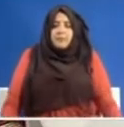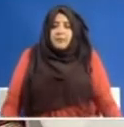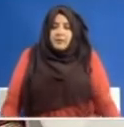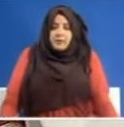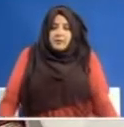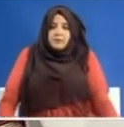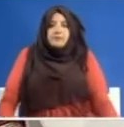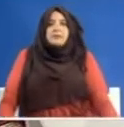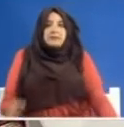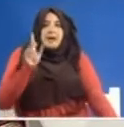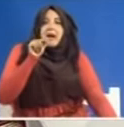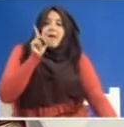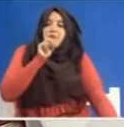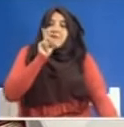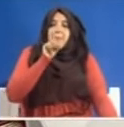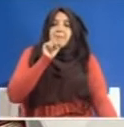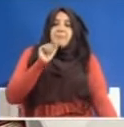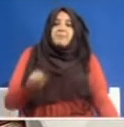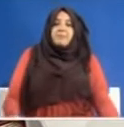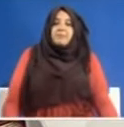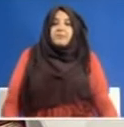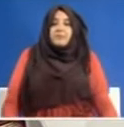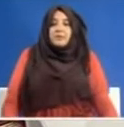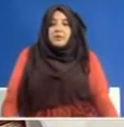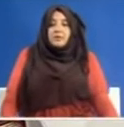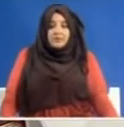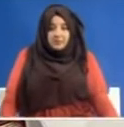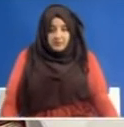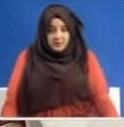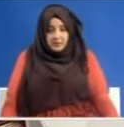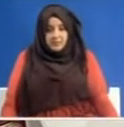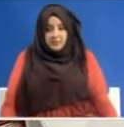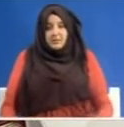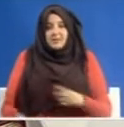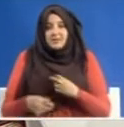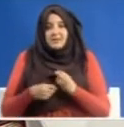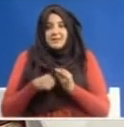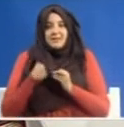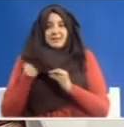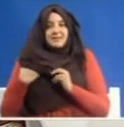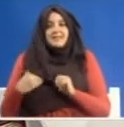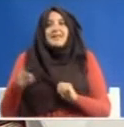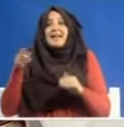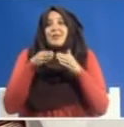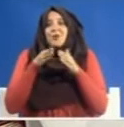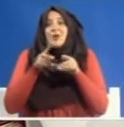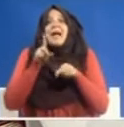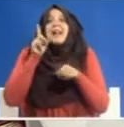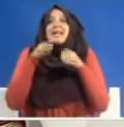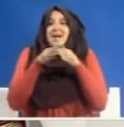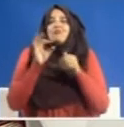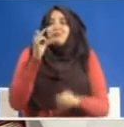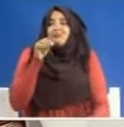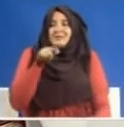على بركة هلو. الله نعم أهلا وسهلا بك، من معنا أختي؟ حصة تاع هل سأل نعم القرآن.